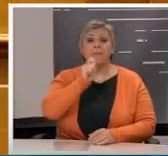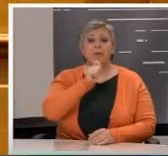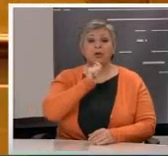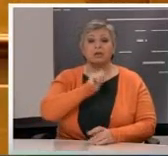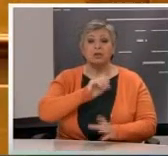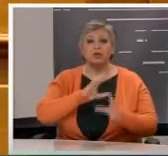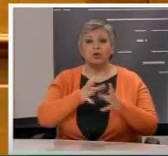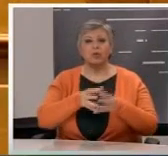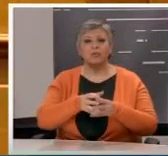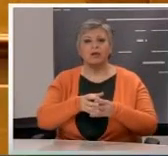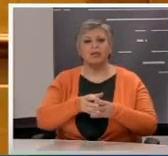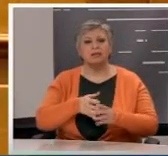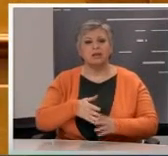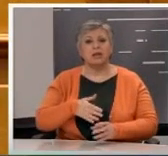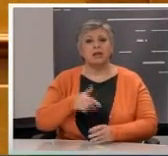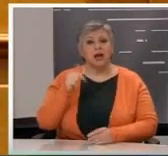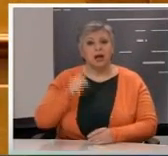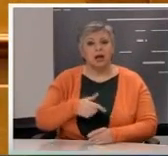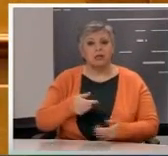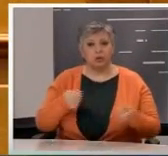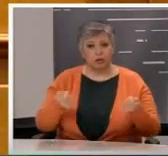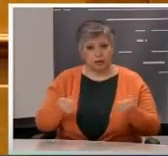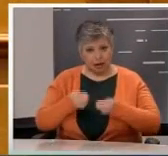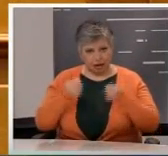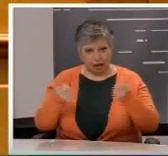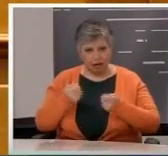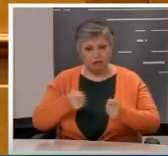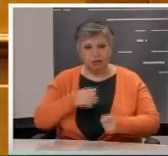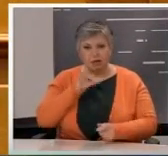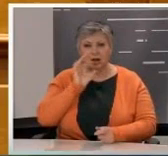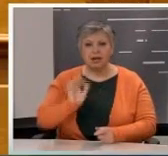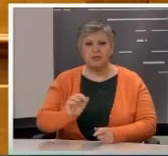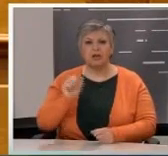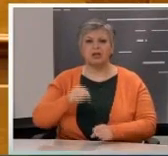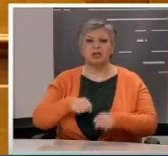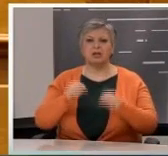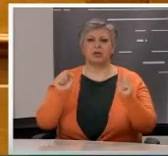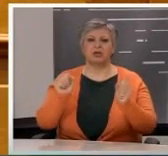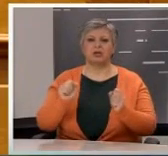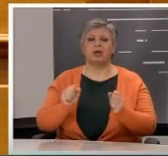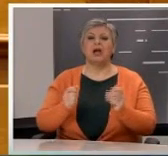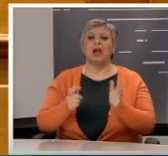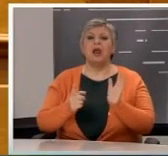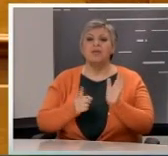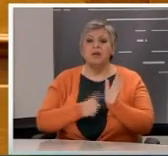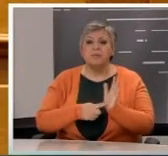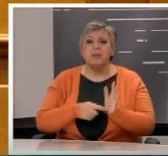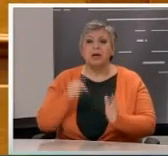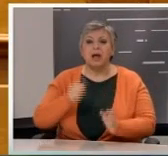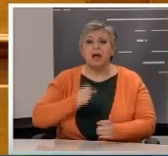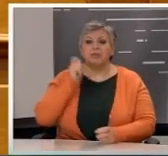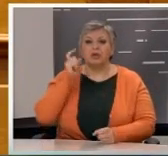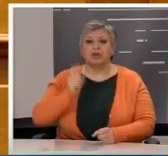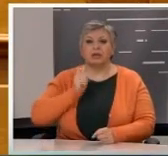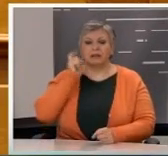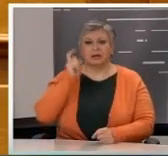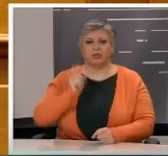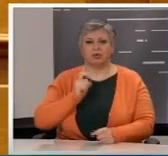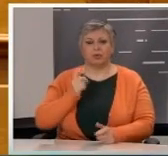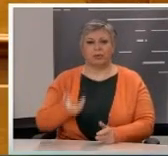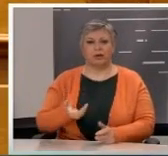οποία, όπως έλεγα προηγουμένως, πρέπει να αποτελεί και τον πυρήνα στη βάση της στη βάση του οποίου